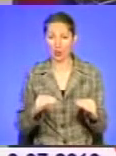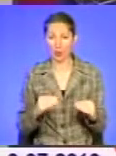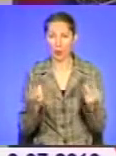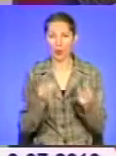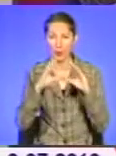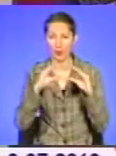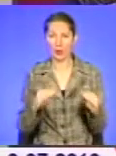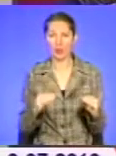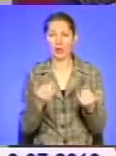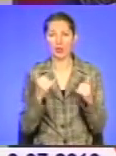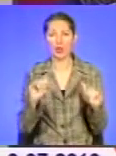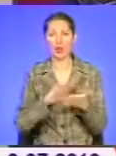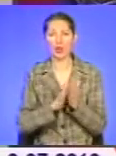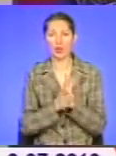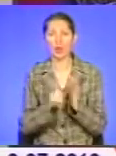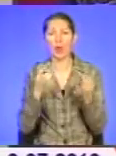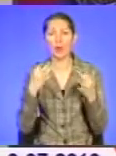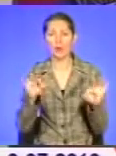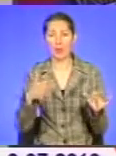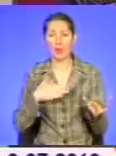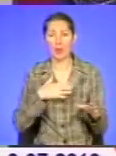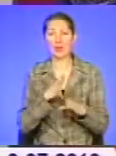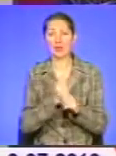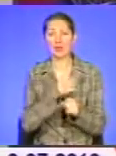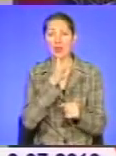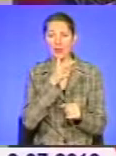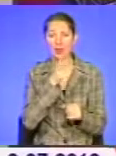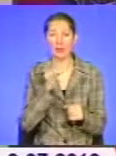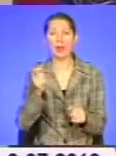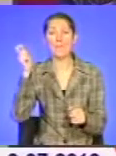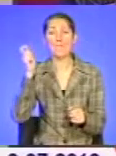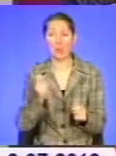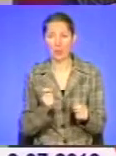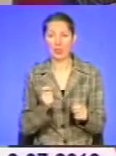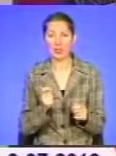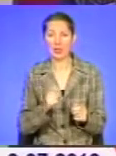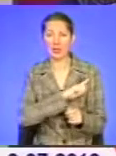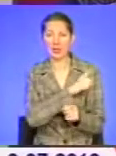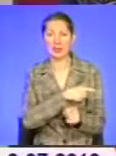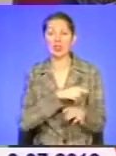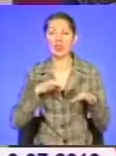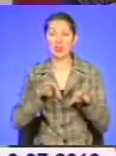что позволяло нам сокращать время на прибытие сил и средств и